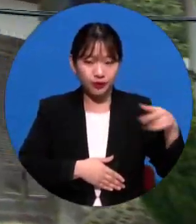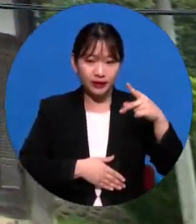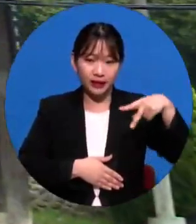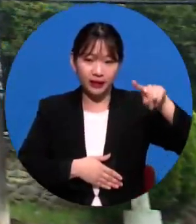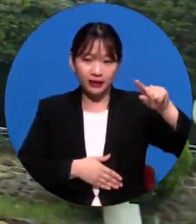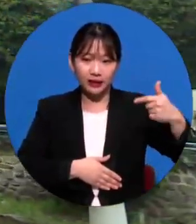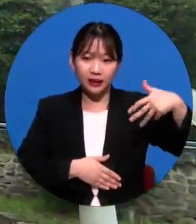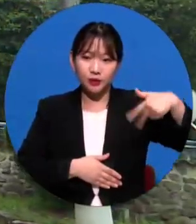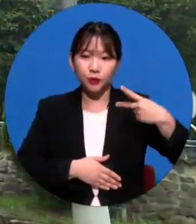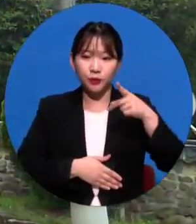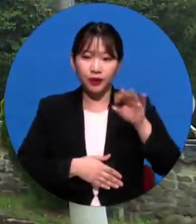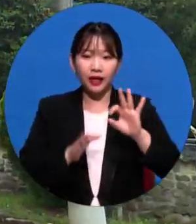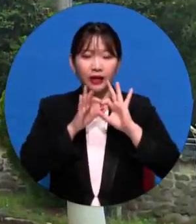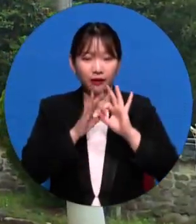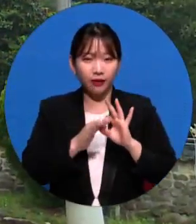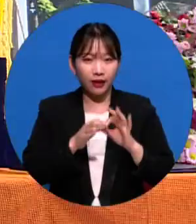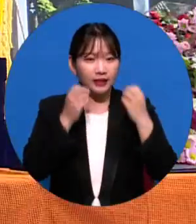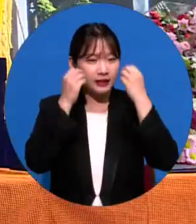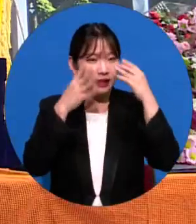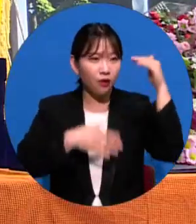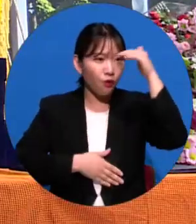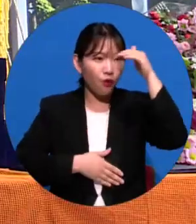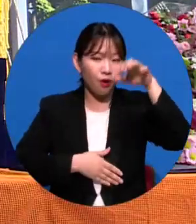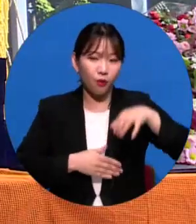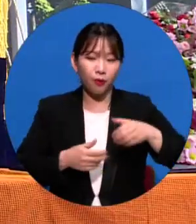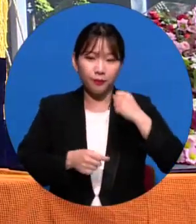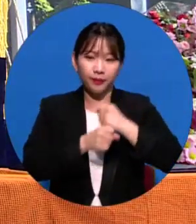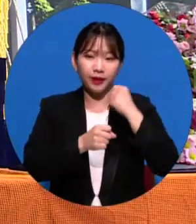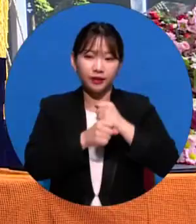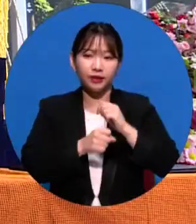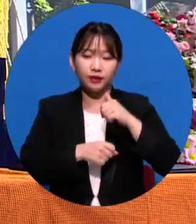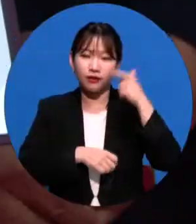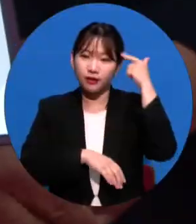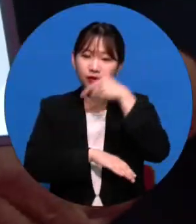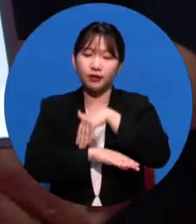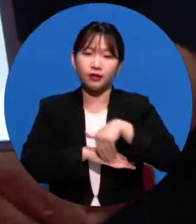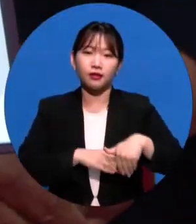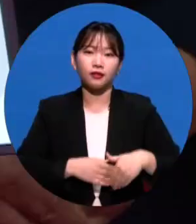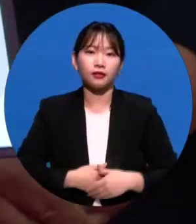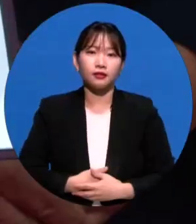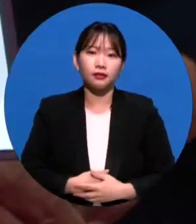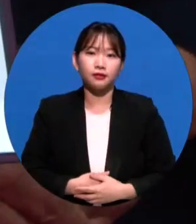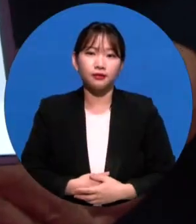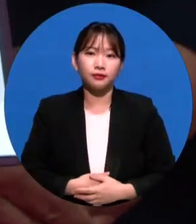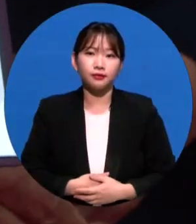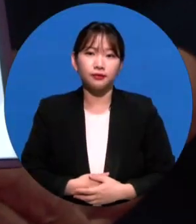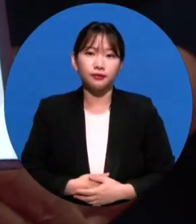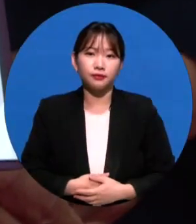초당과 연계한 강진의 새로운 관광자원으로 개발해 나갈 예정입니다. MBC 뉴스 김진선입니다.